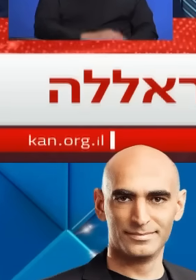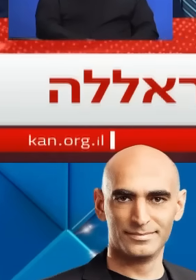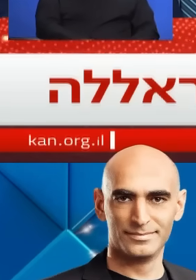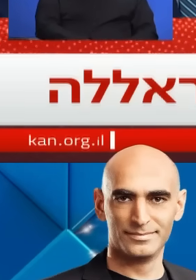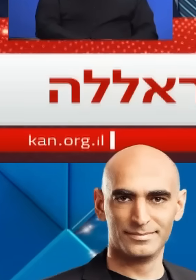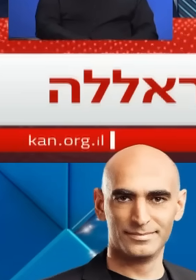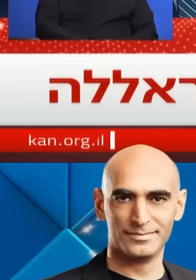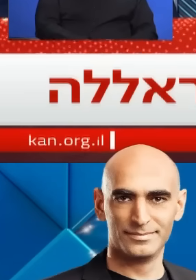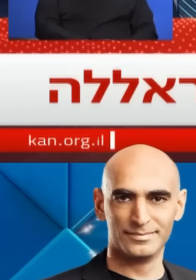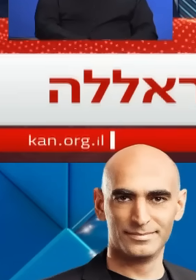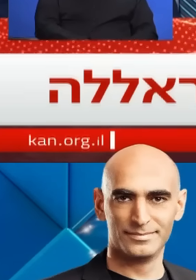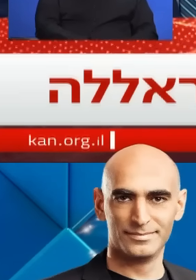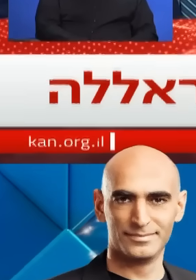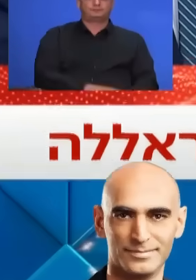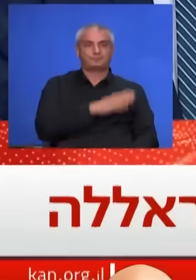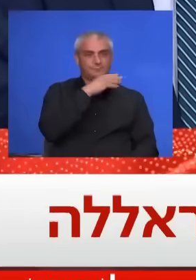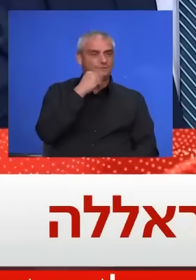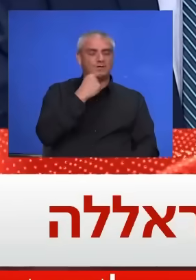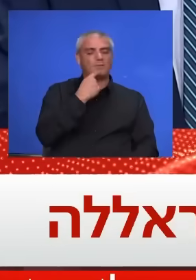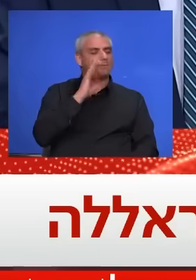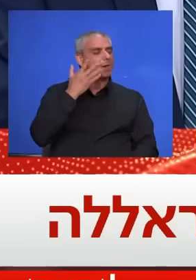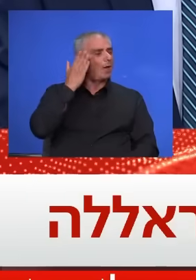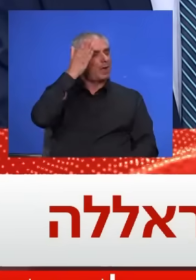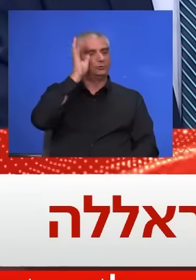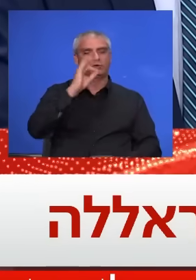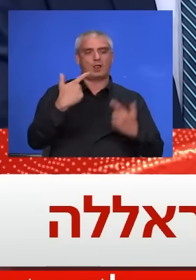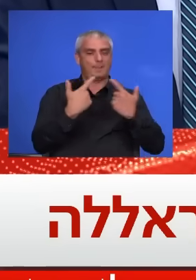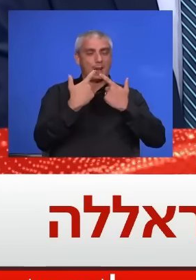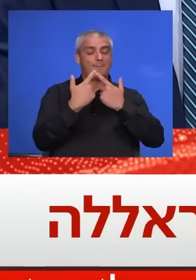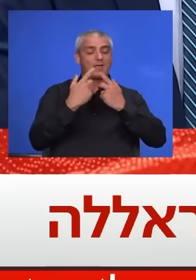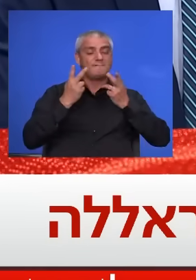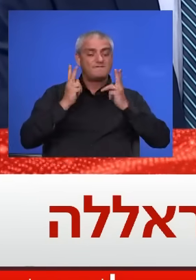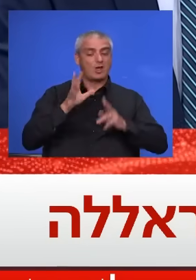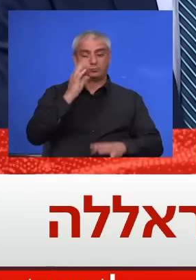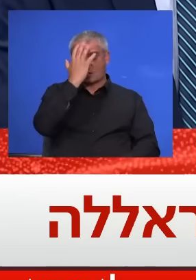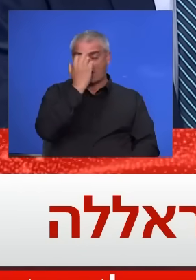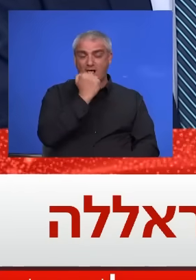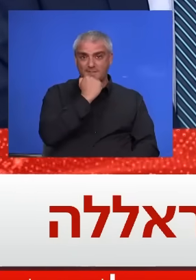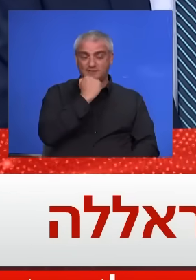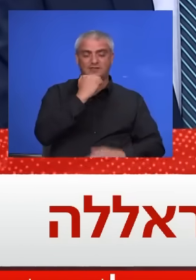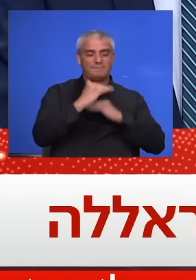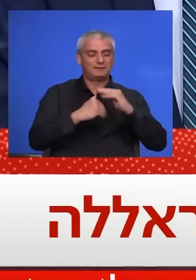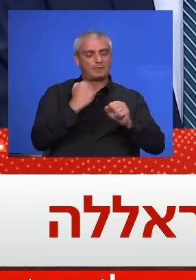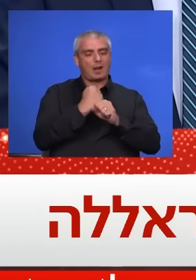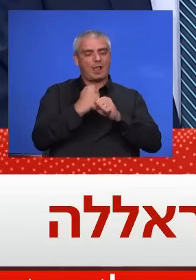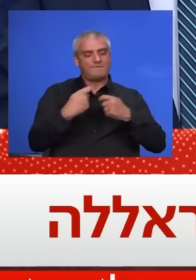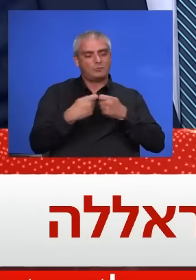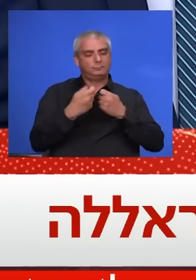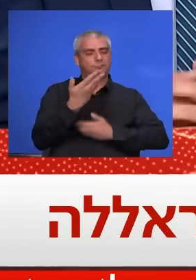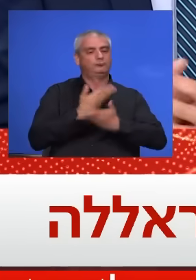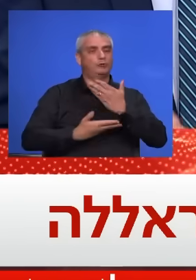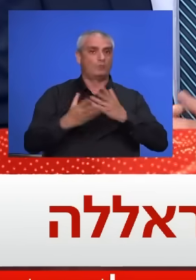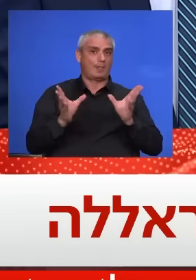עם נסראללה על אופקי המערכה ועל היכולת של חמאס וחיזבאללה לעבוד ביחד במלחמה